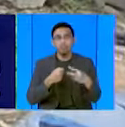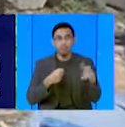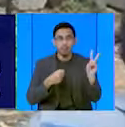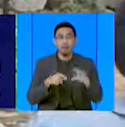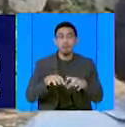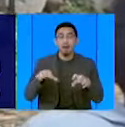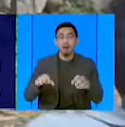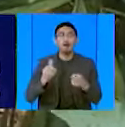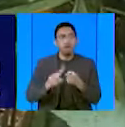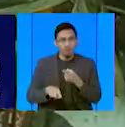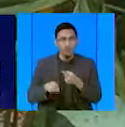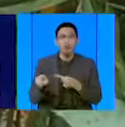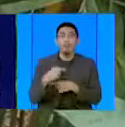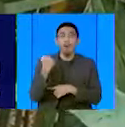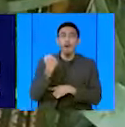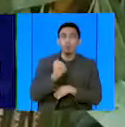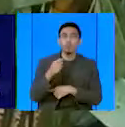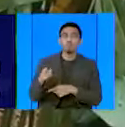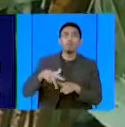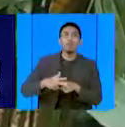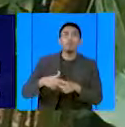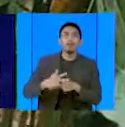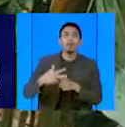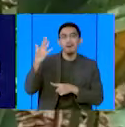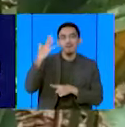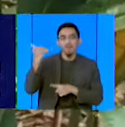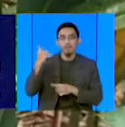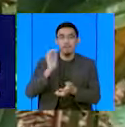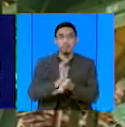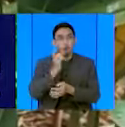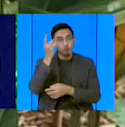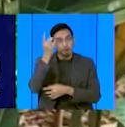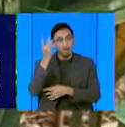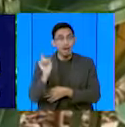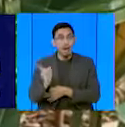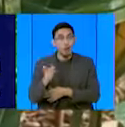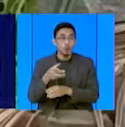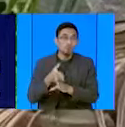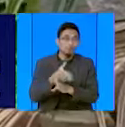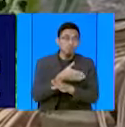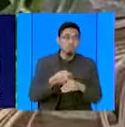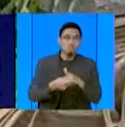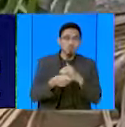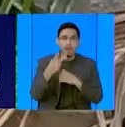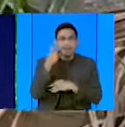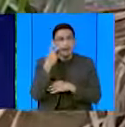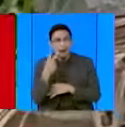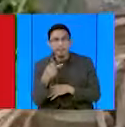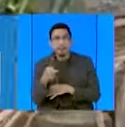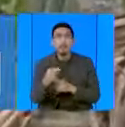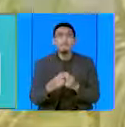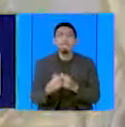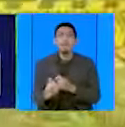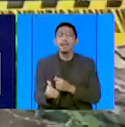sebagai montir panggilan dan juga mantan supir angkot. Sebelum peristiwa pembunuhan, tetangga melihat pelaku membeli pasir. Sepekan terakhir, pelaku kerap